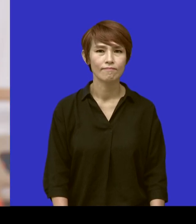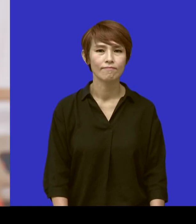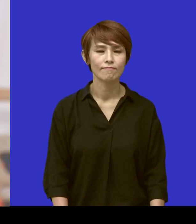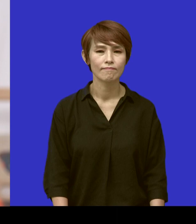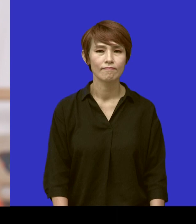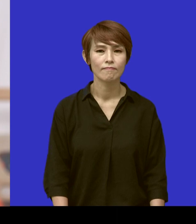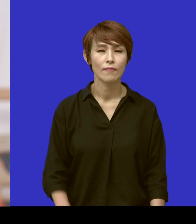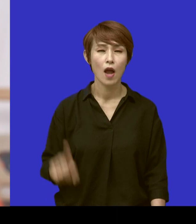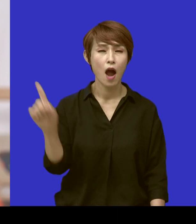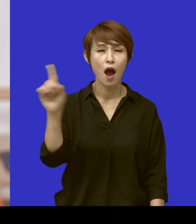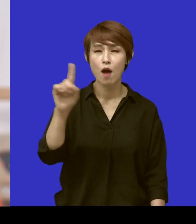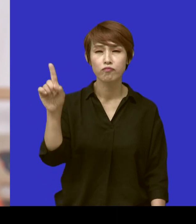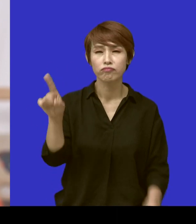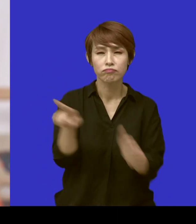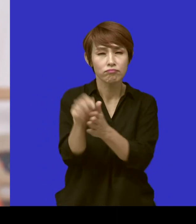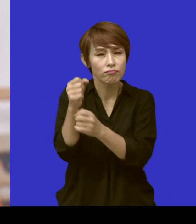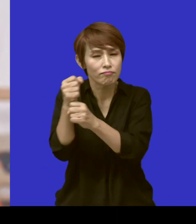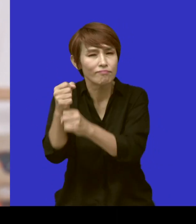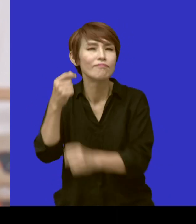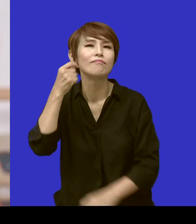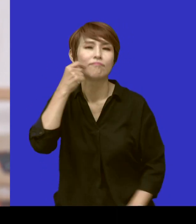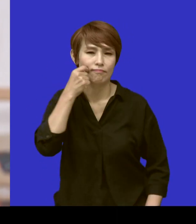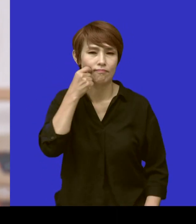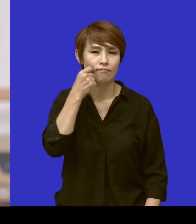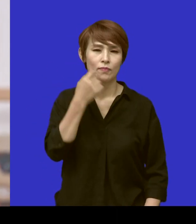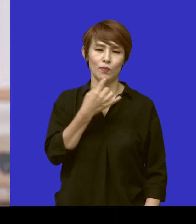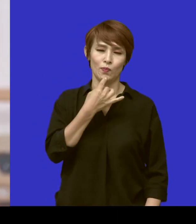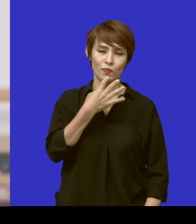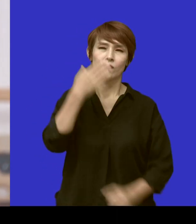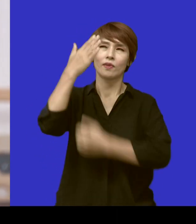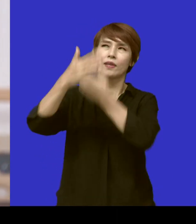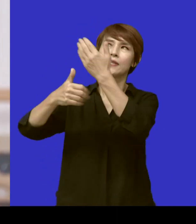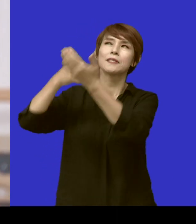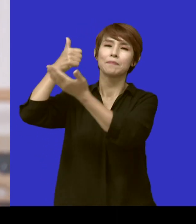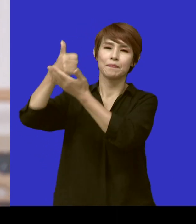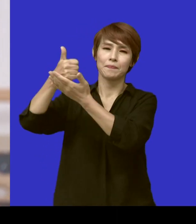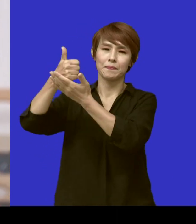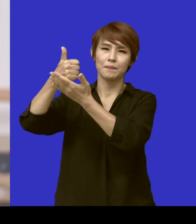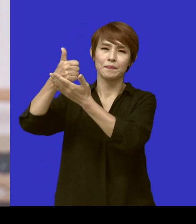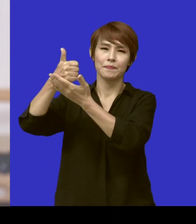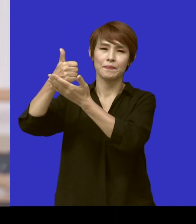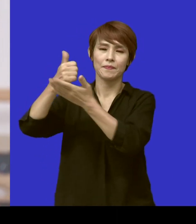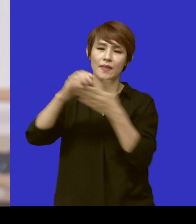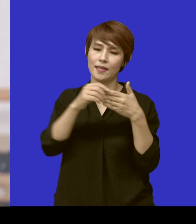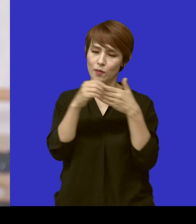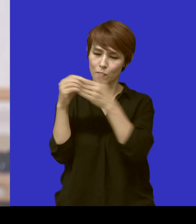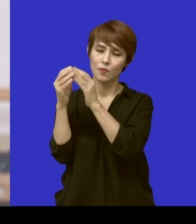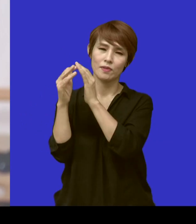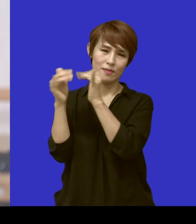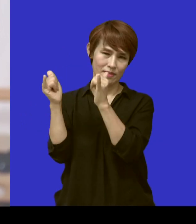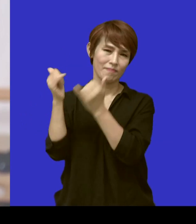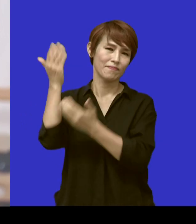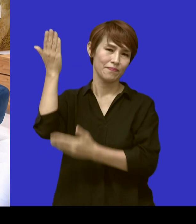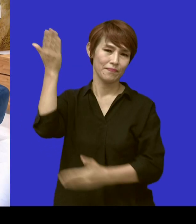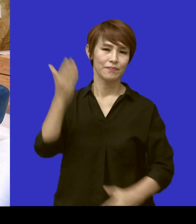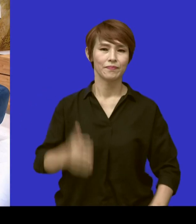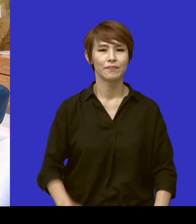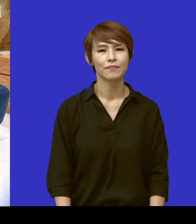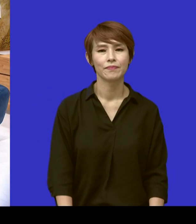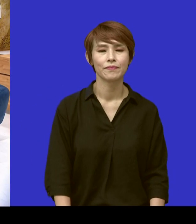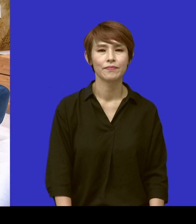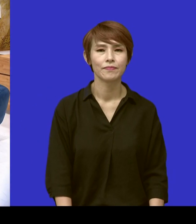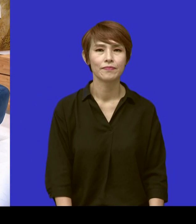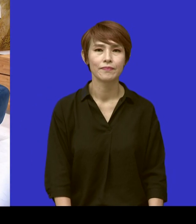아무 사람도 아무것도 의지할 수 없는데 하나님만이 나의 유일하신 인도자이십니다.